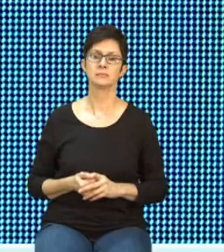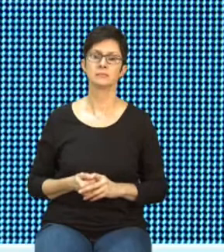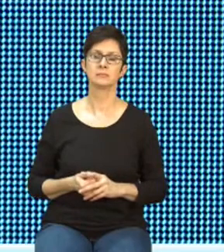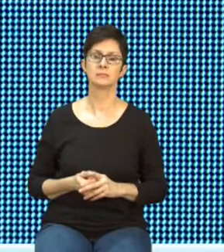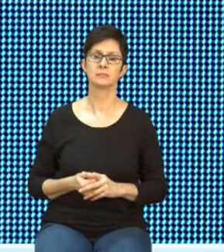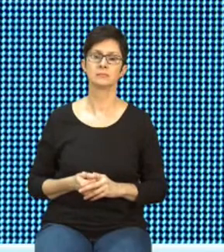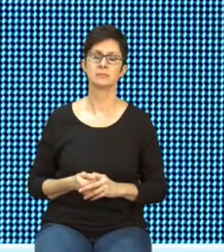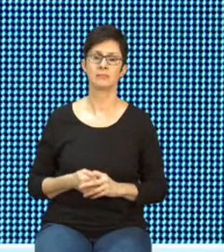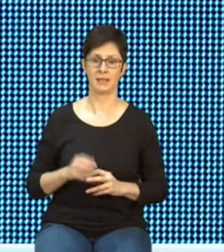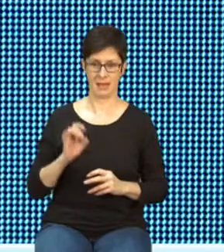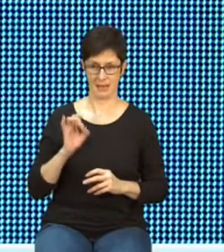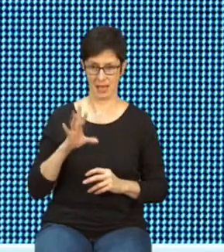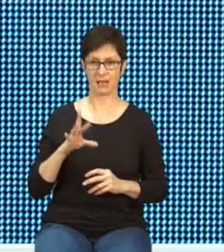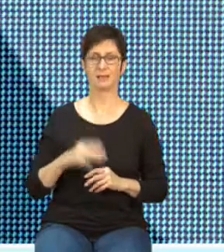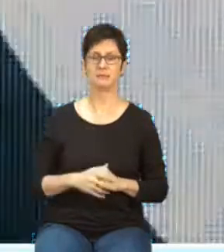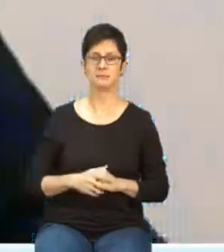no tak